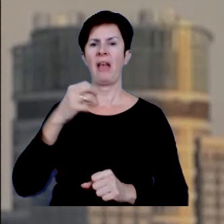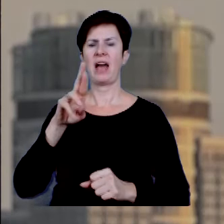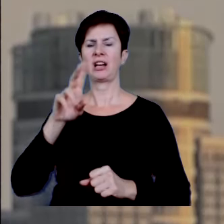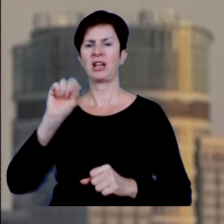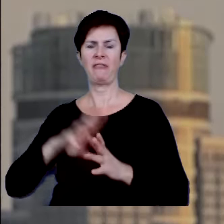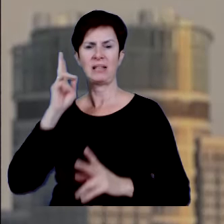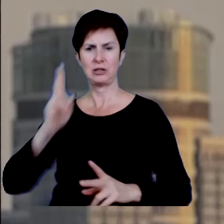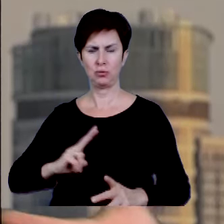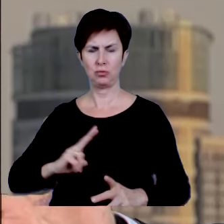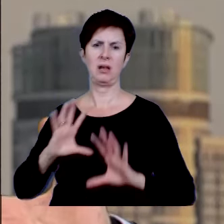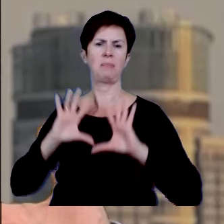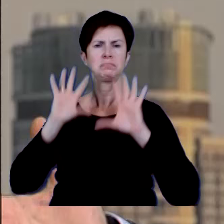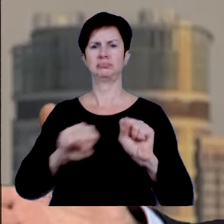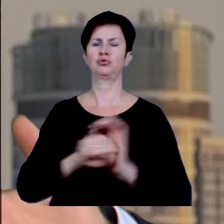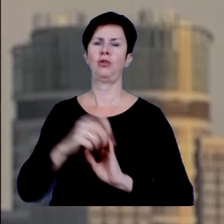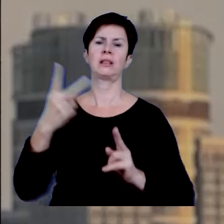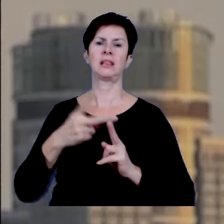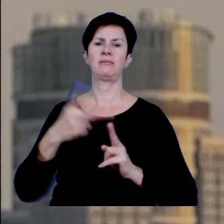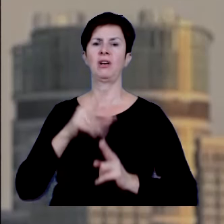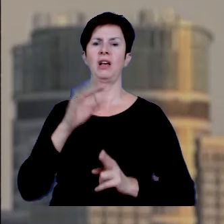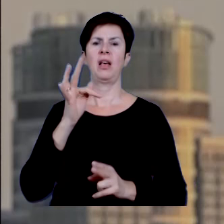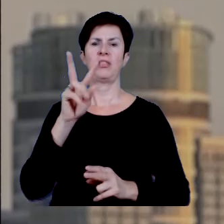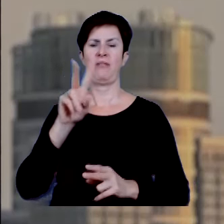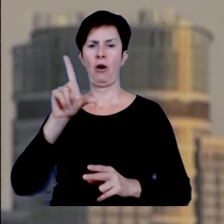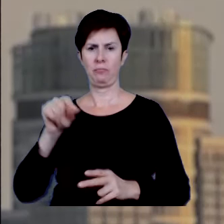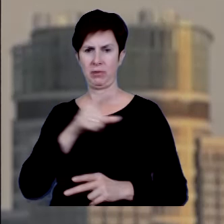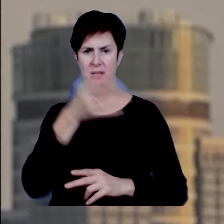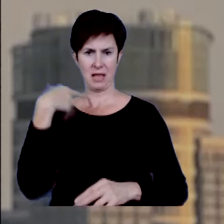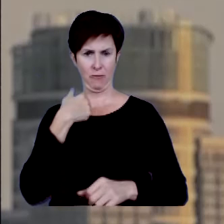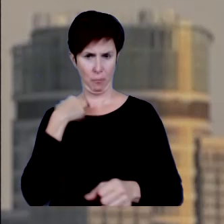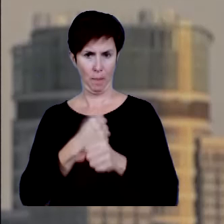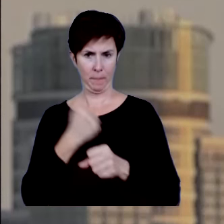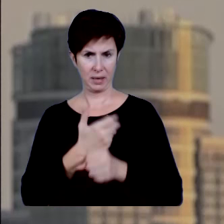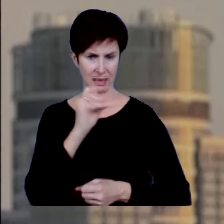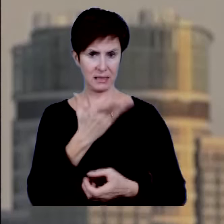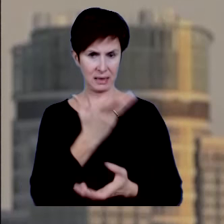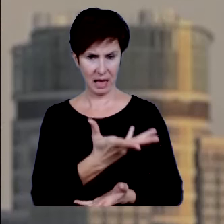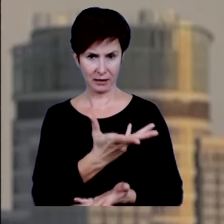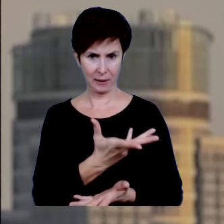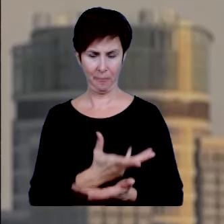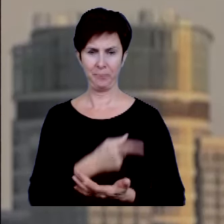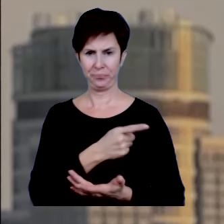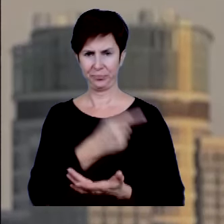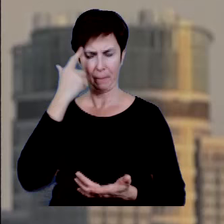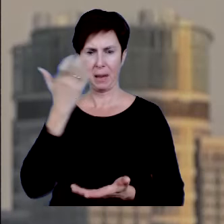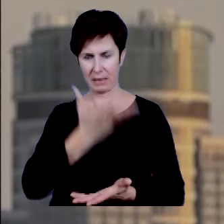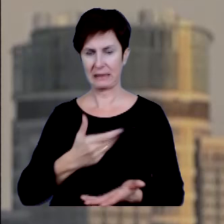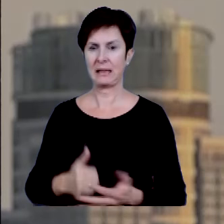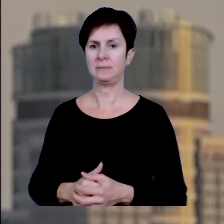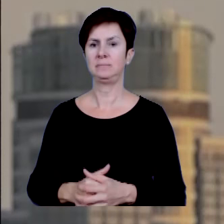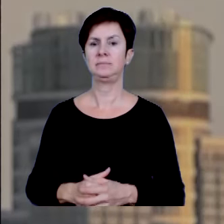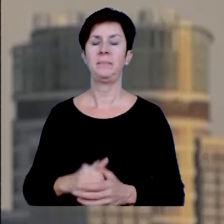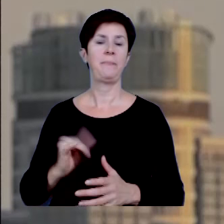do TVP, gdzie pan redaktor przecież kiedyś pracował, prawda? I pewnie pan to pamięta, jak to skandaliczne